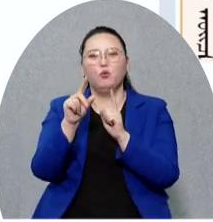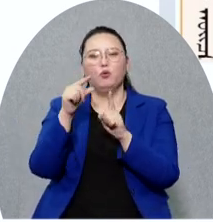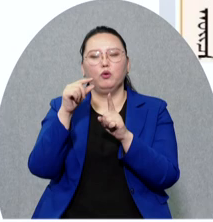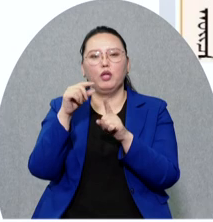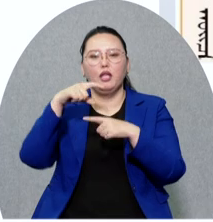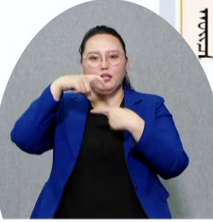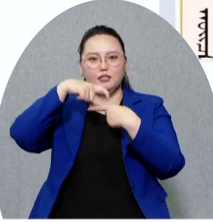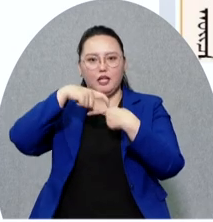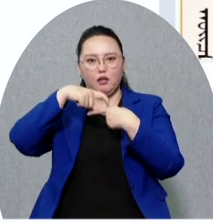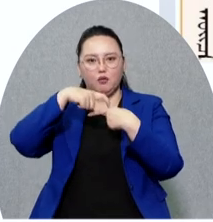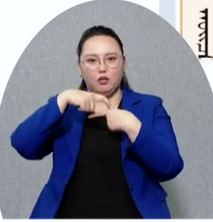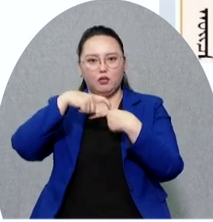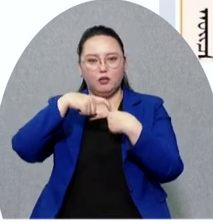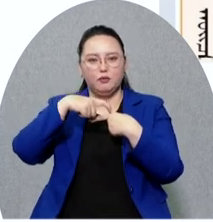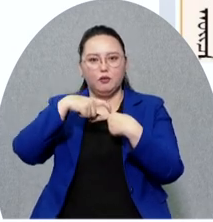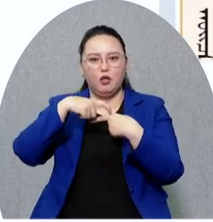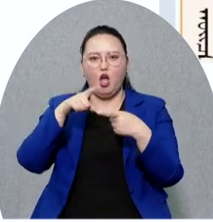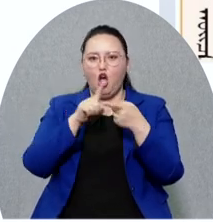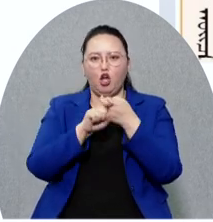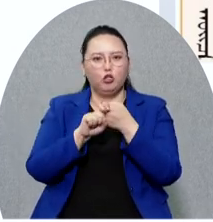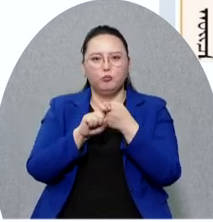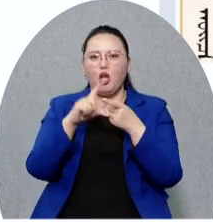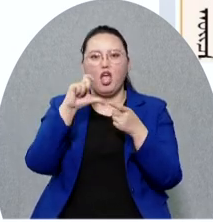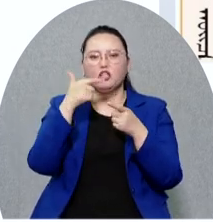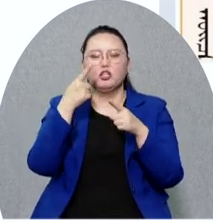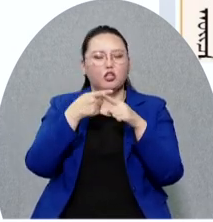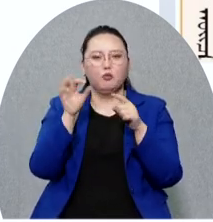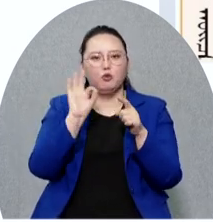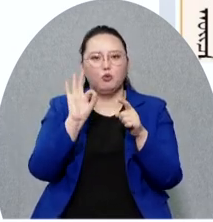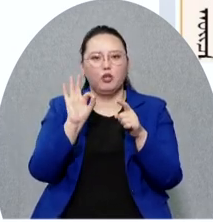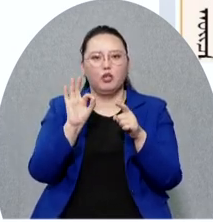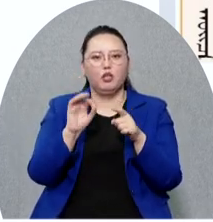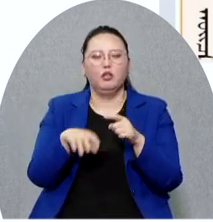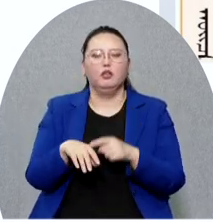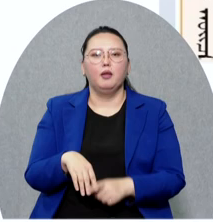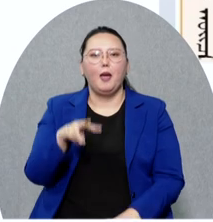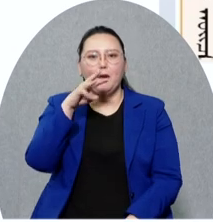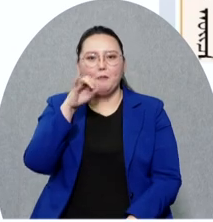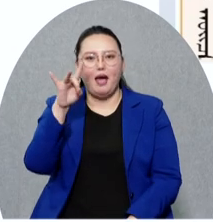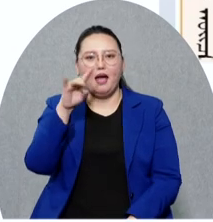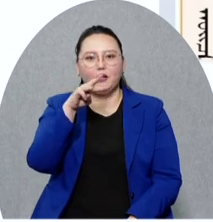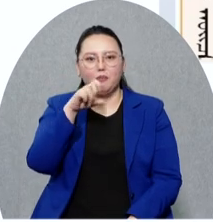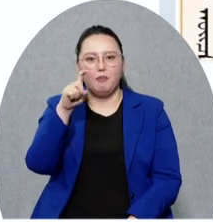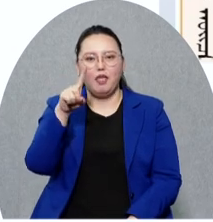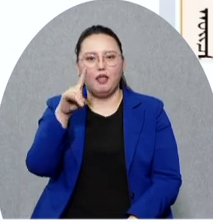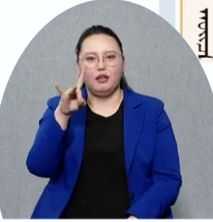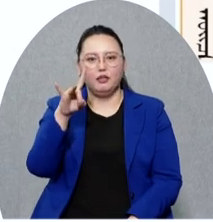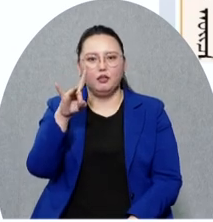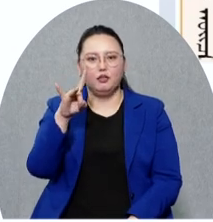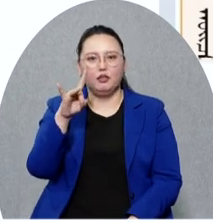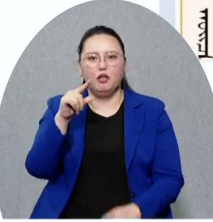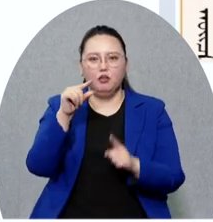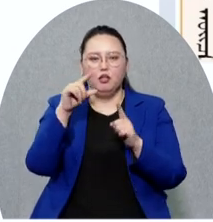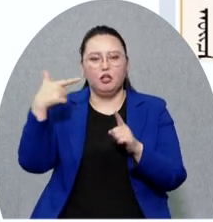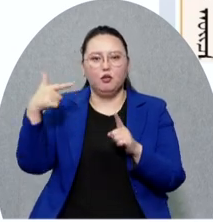холбох ихшиггүй шууд бичсэн бол хувилгагч усгаар эхэлсэн мар мэр нөхцөлийг гийгүүлэгчээр төгссөн